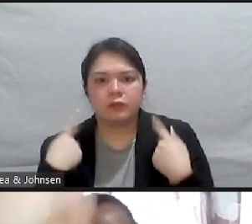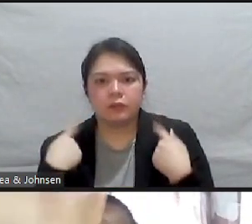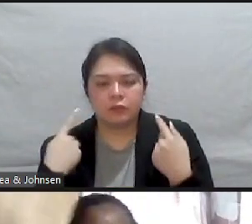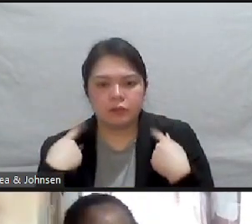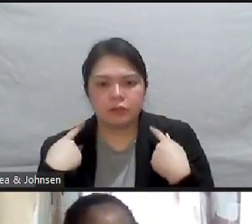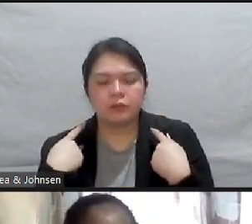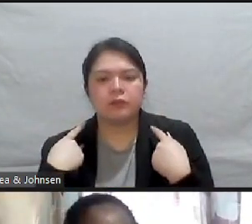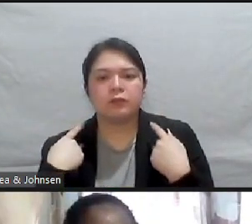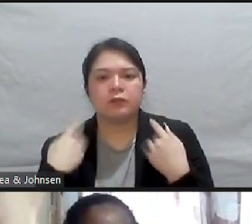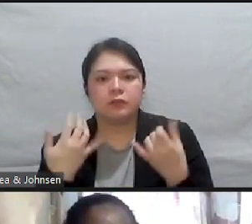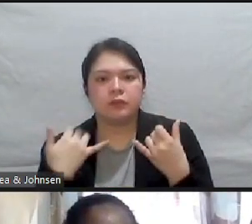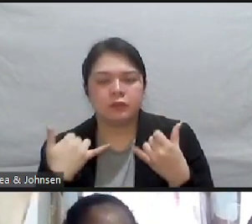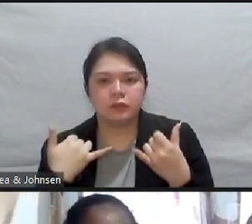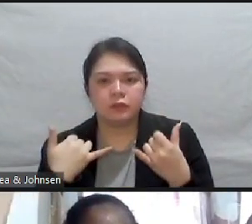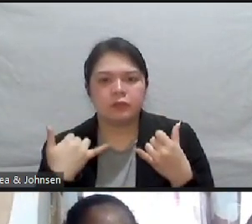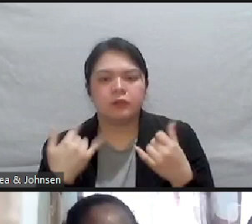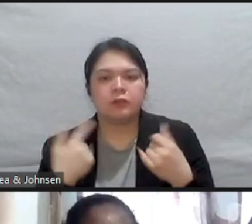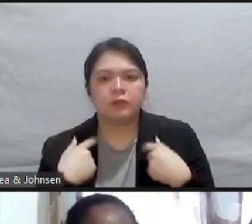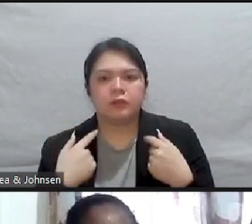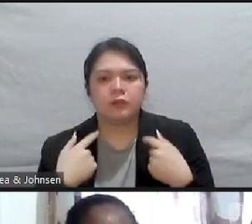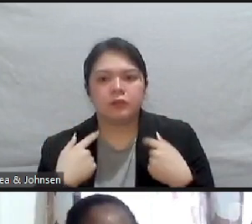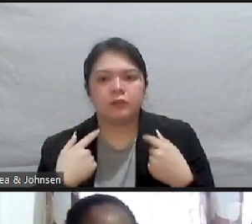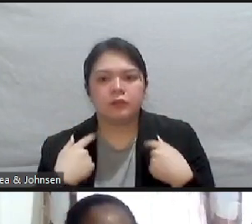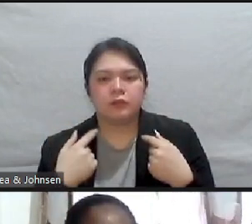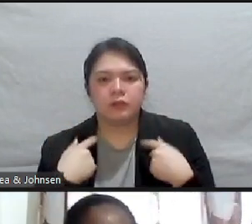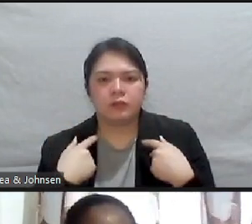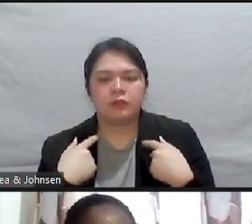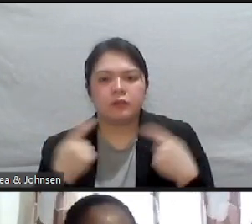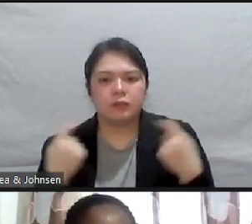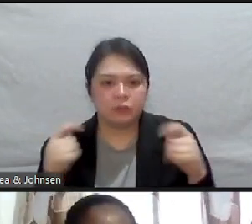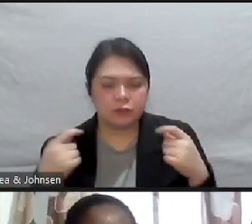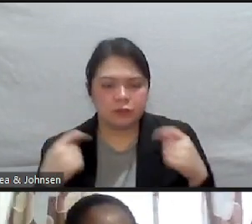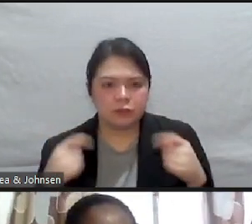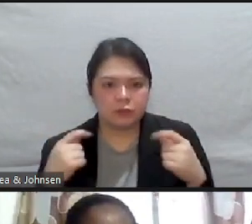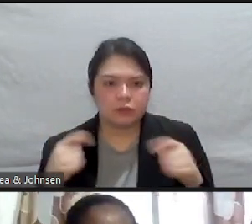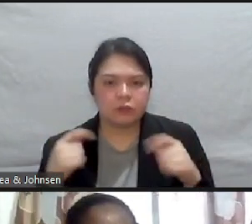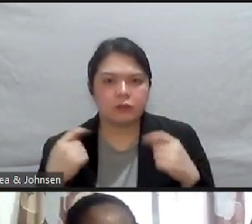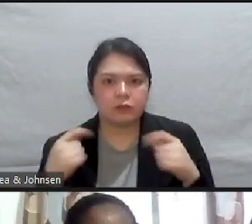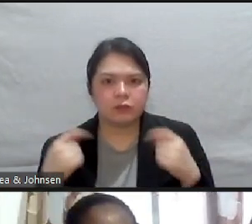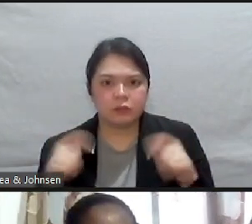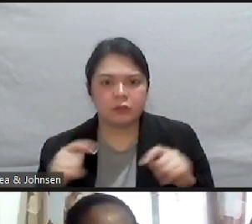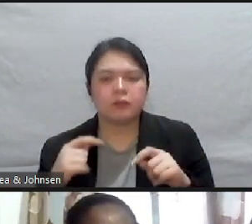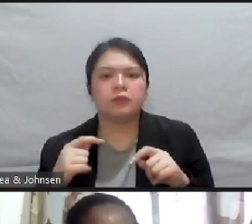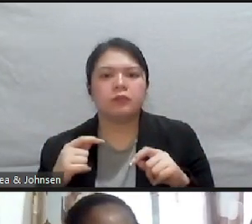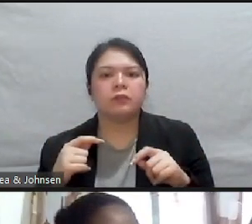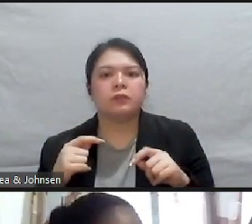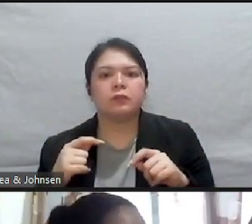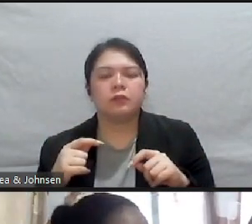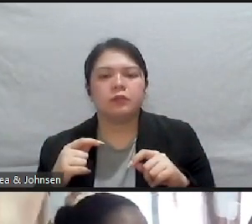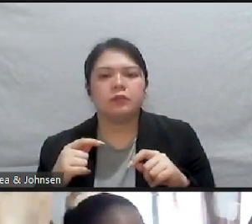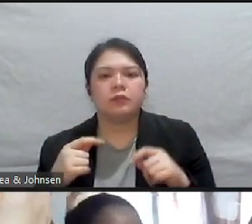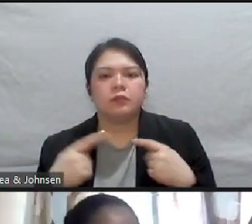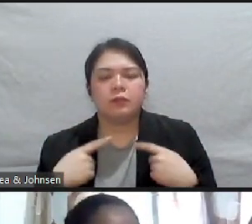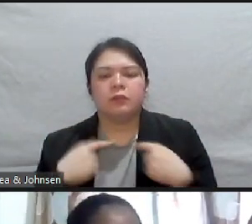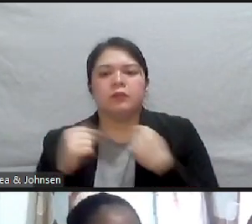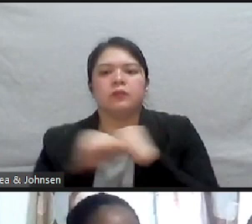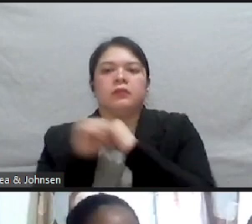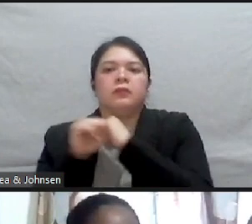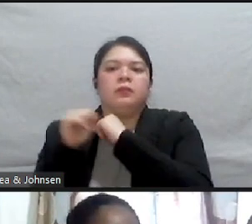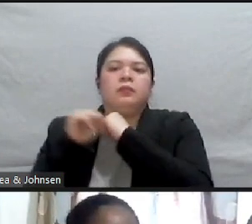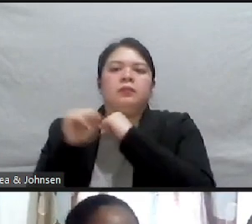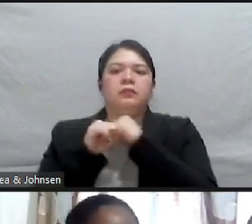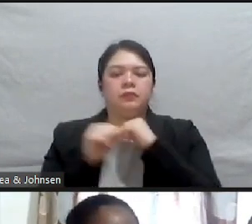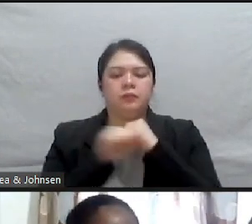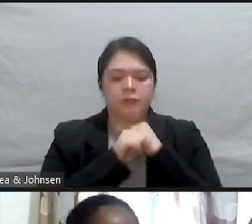kapanalig natin dyan sa loob ay makatuwang natin sa pag-assert ng ating advocacy na imintin